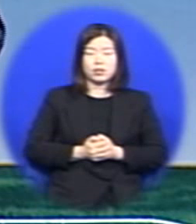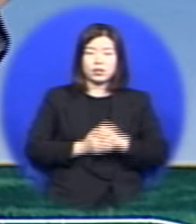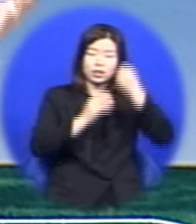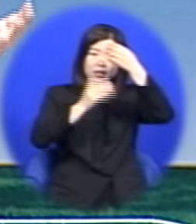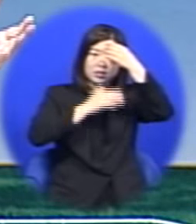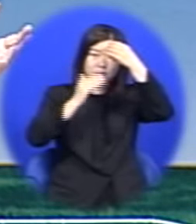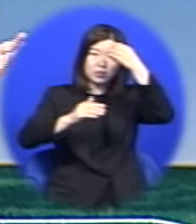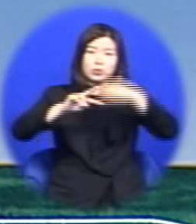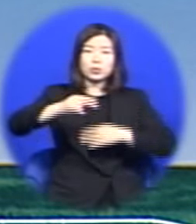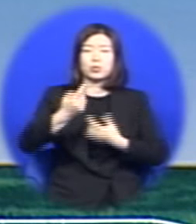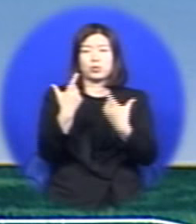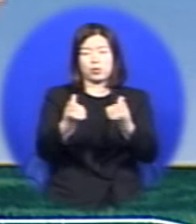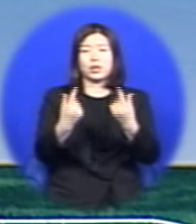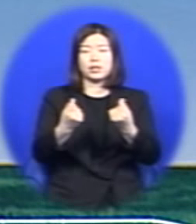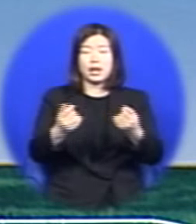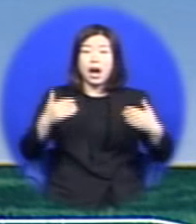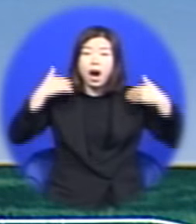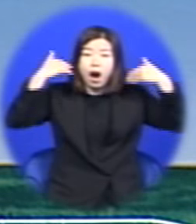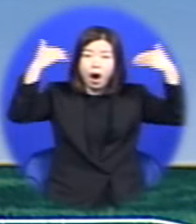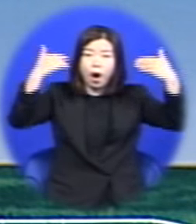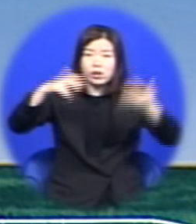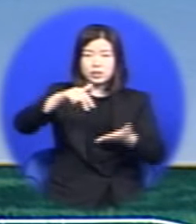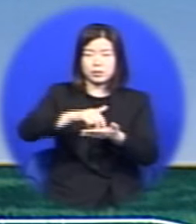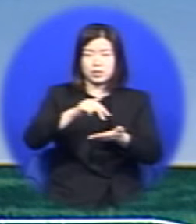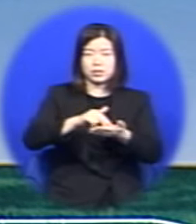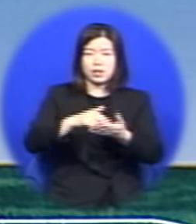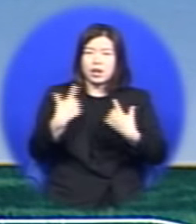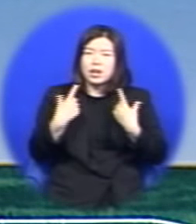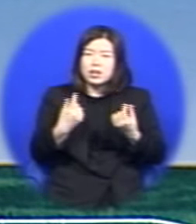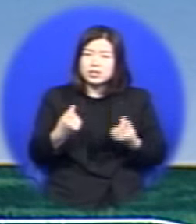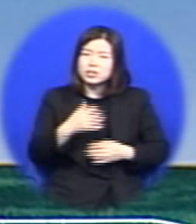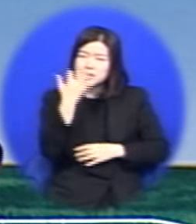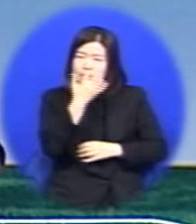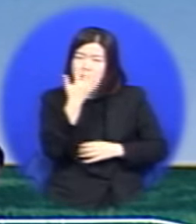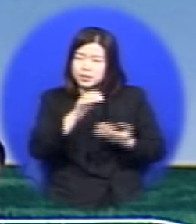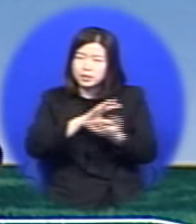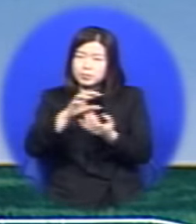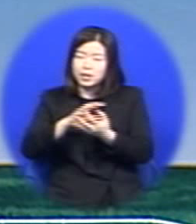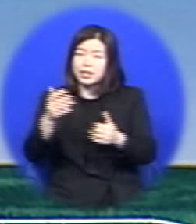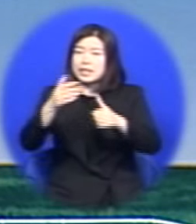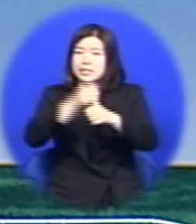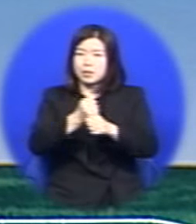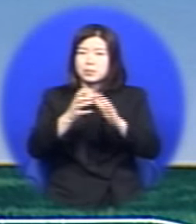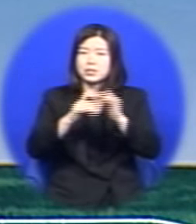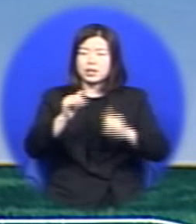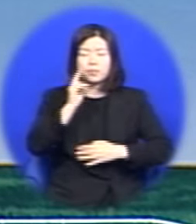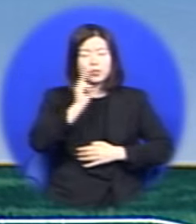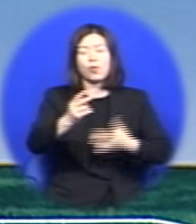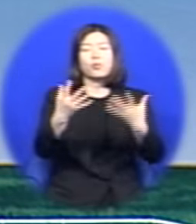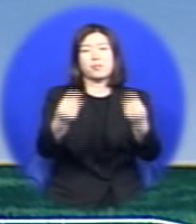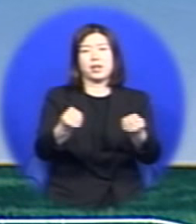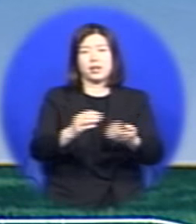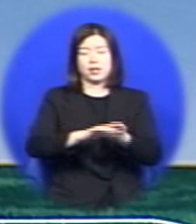성도들도 역시 마찬가지입니다. 어른들이 되고도 여전히 음란에 사로잡혀 있는 분들이 너무너무 많습니다.